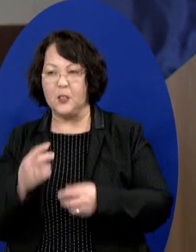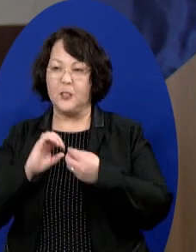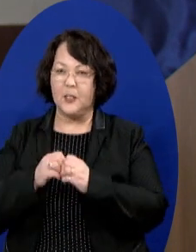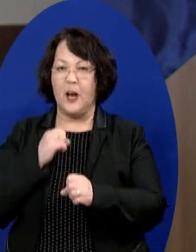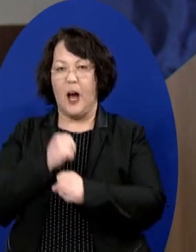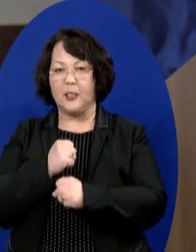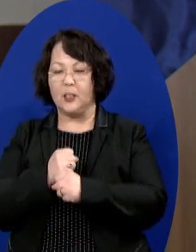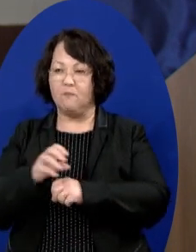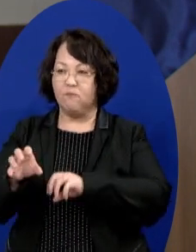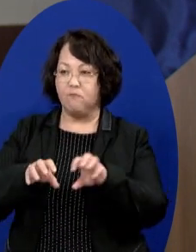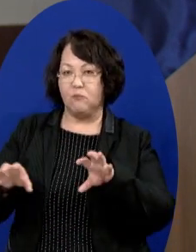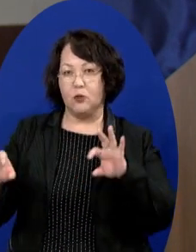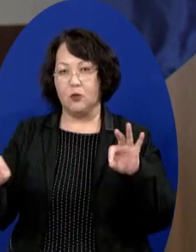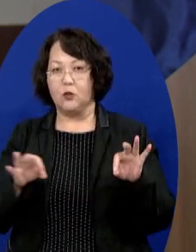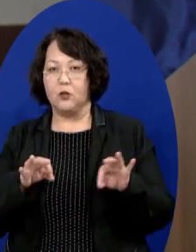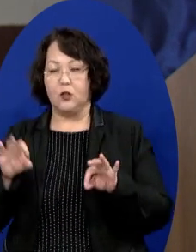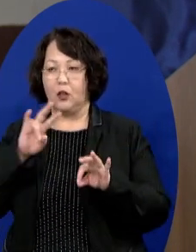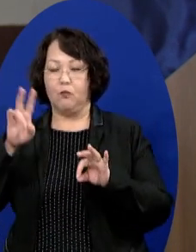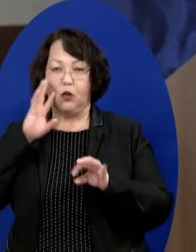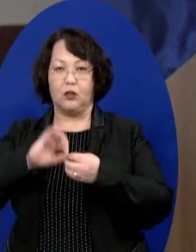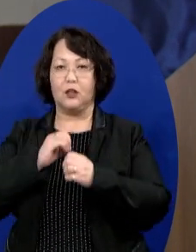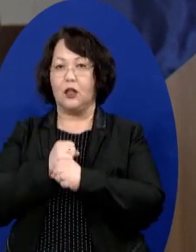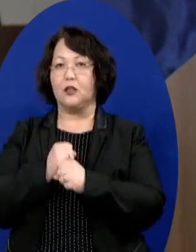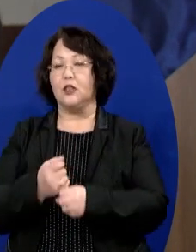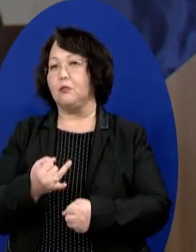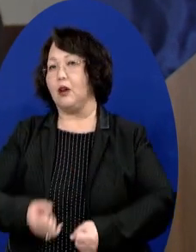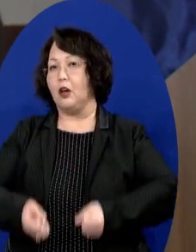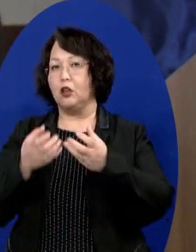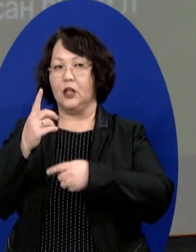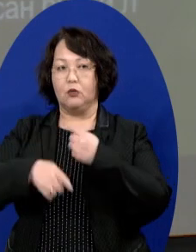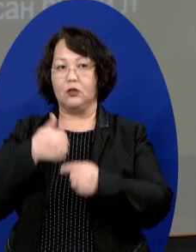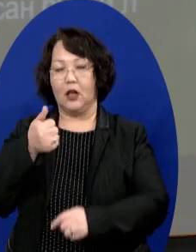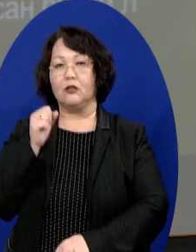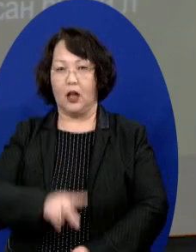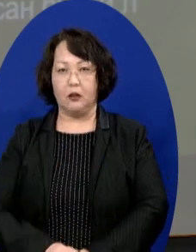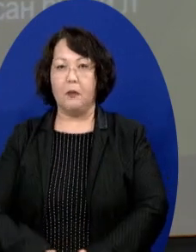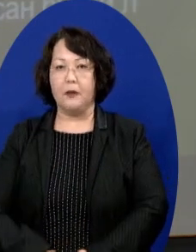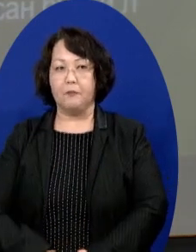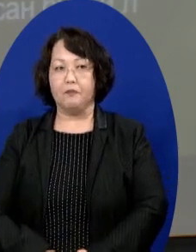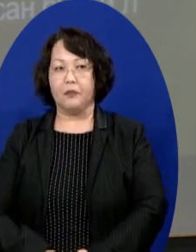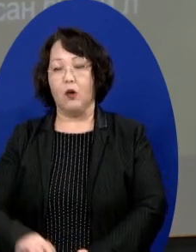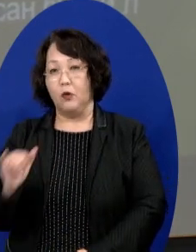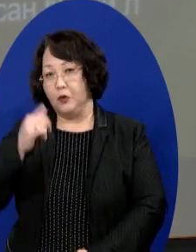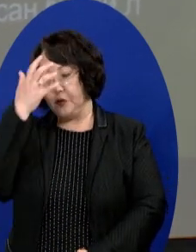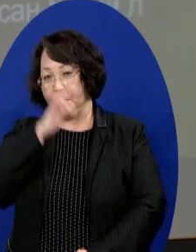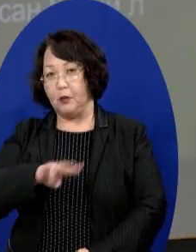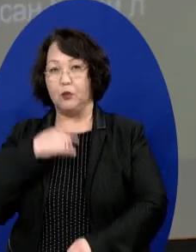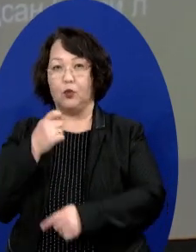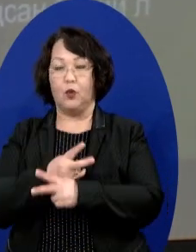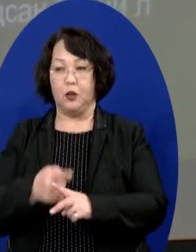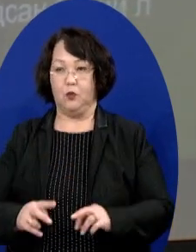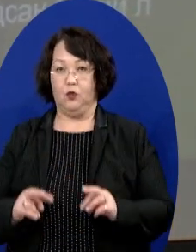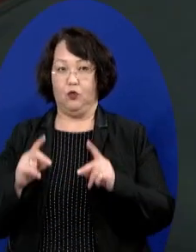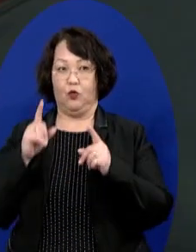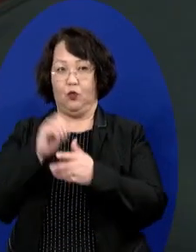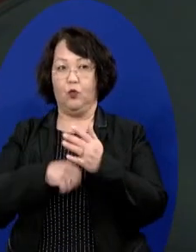байдлаар улс төрийн намууд бодлогоо гаргаж хэрэгжүүлдэг талаараа бол маш том давуу талтай. Өнөөдөр улс төрийн намын тухай хувьд нэмэлт өөрчлөлт